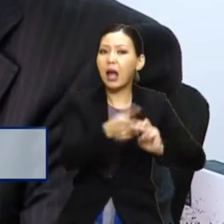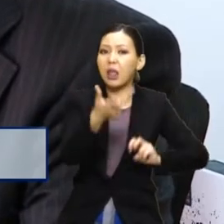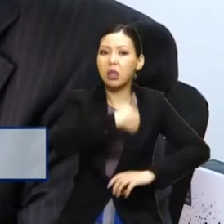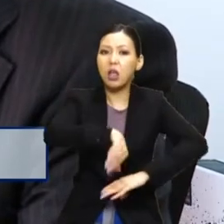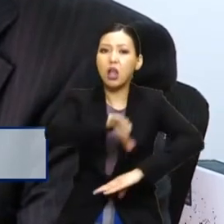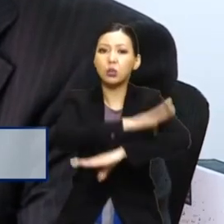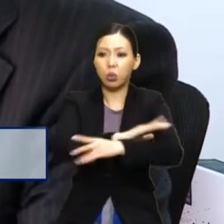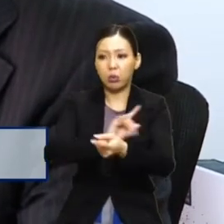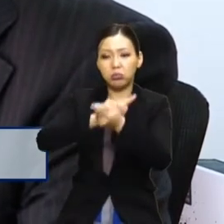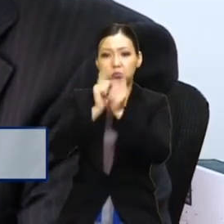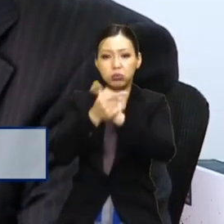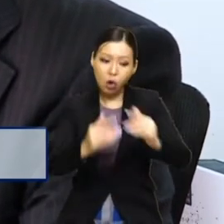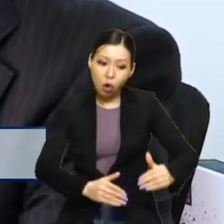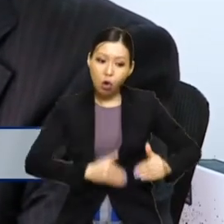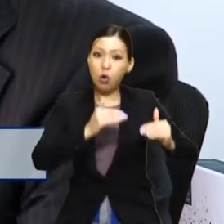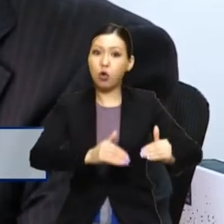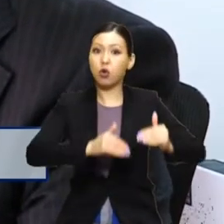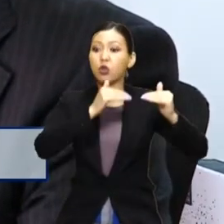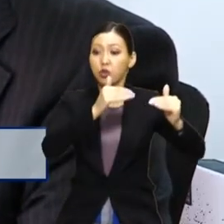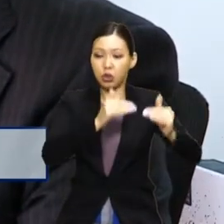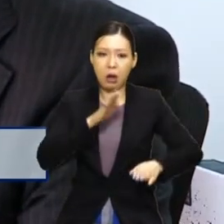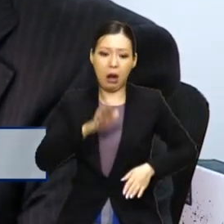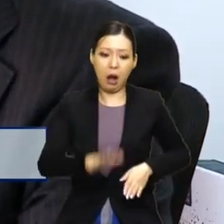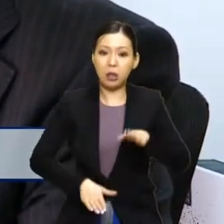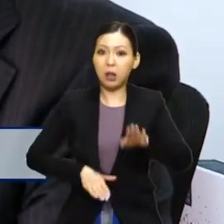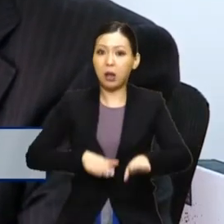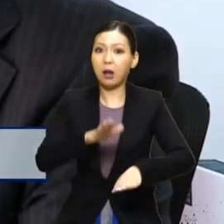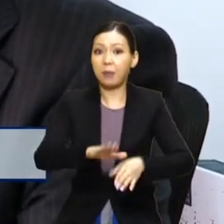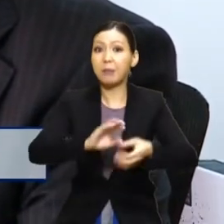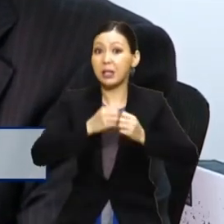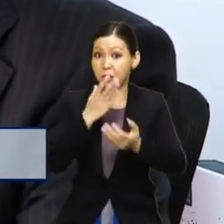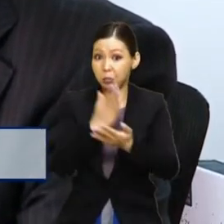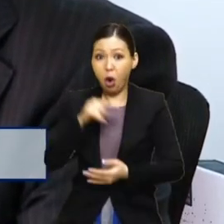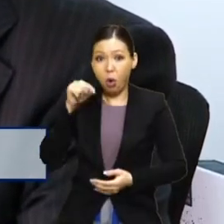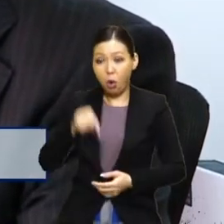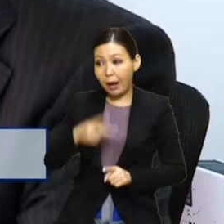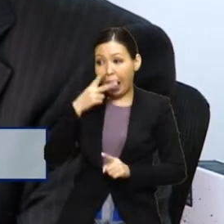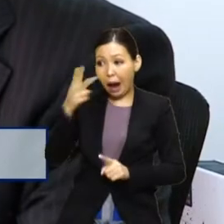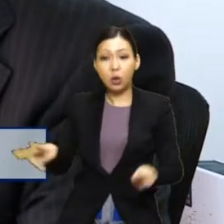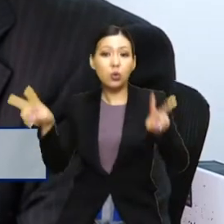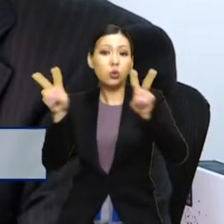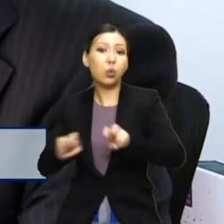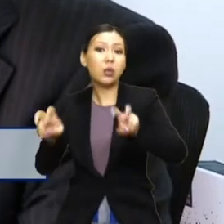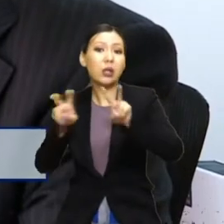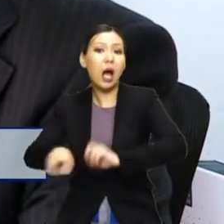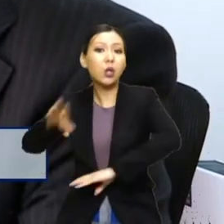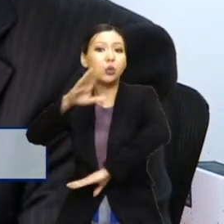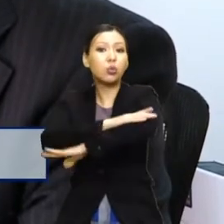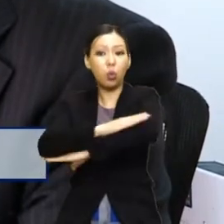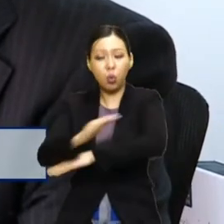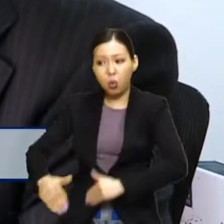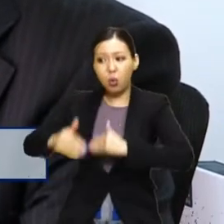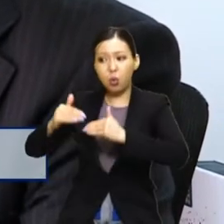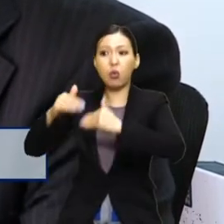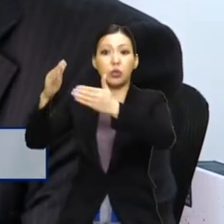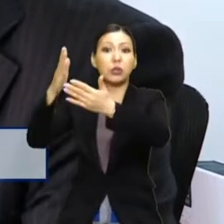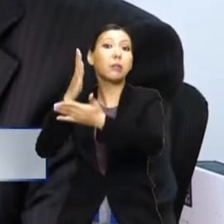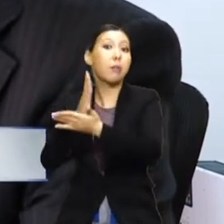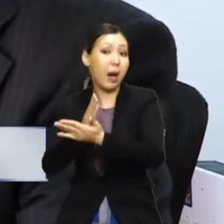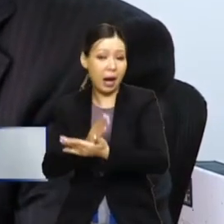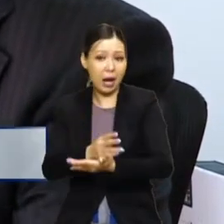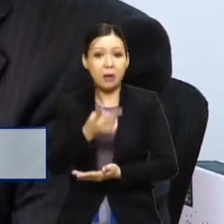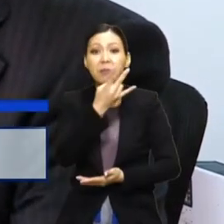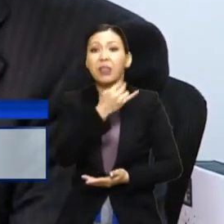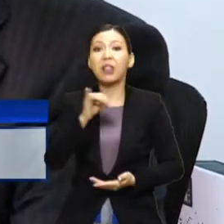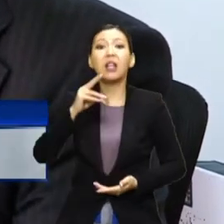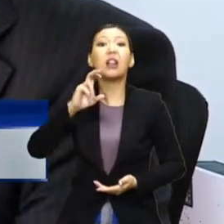одоо хөгжлийн хандлага тодорхой асуудлыг хийж. Өнөөдөр бол судалгааны их сургууль болж хөгжиж байгаа. Ийм нийтлэг